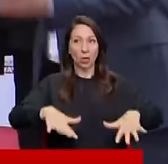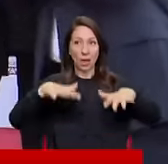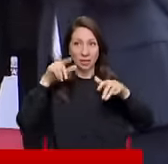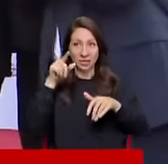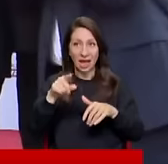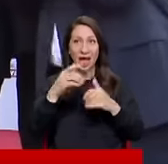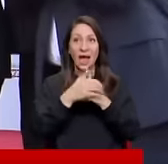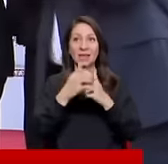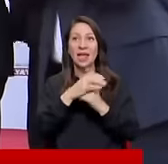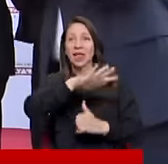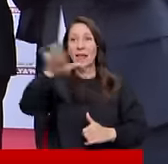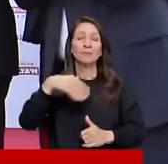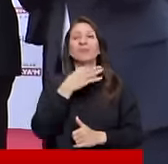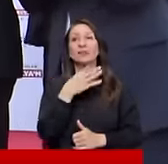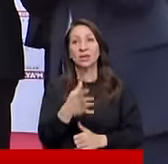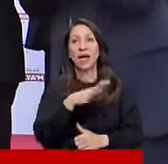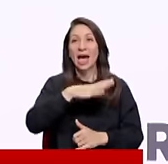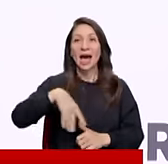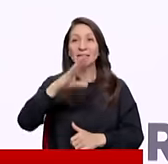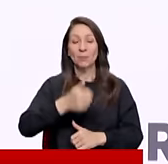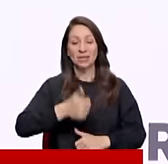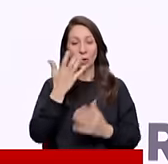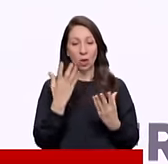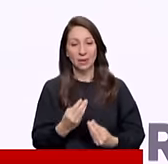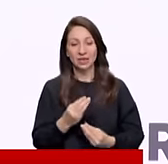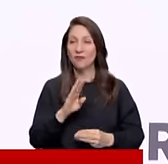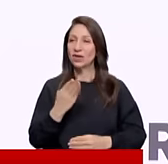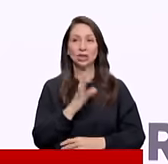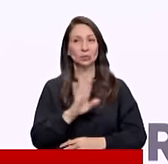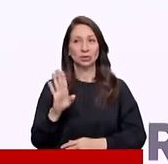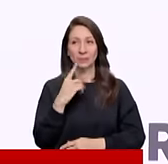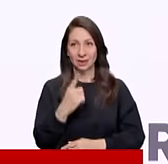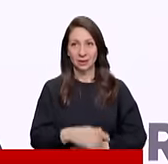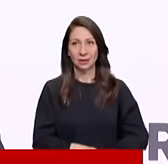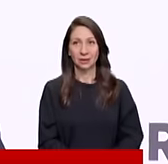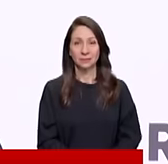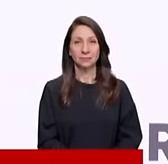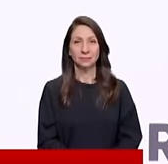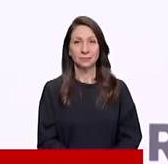törenle Antalyalılara teşekkür etti. Herkesin başkanı olmaktan vazgeçmeyeceğim dedi.